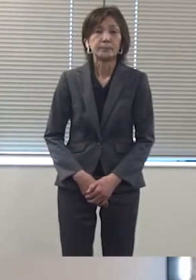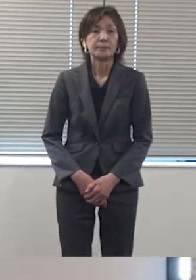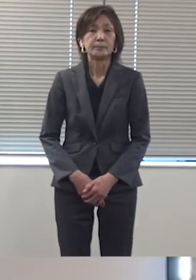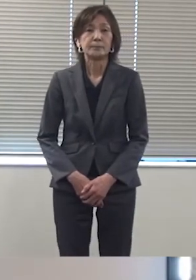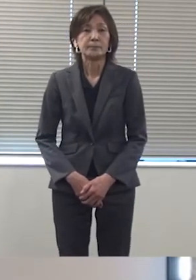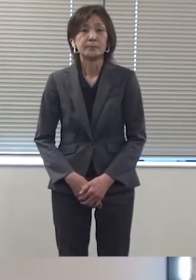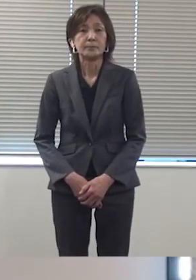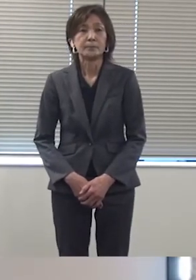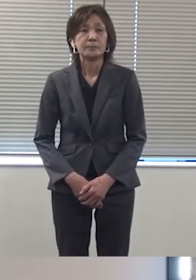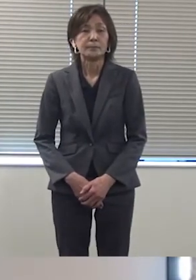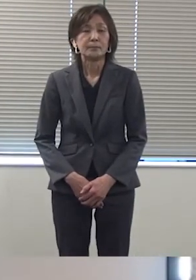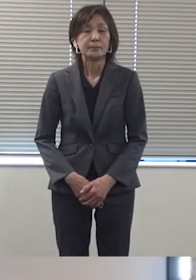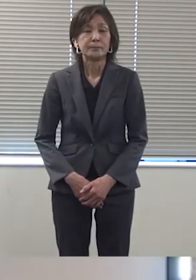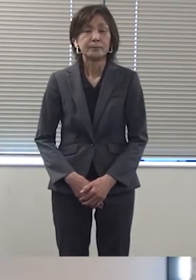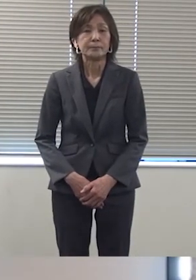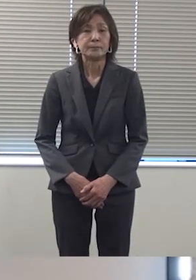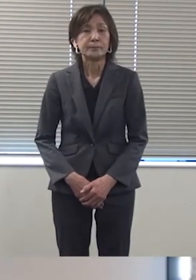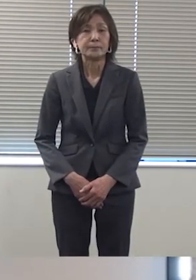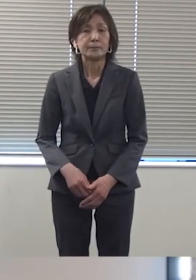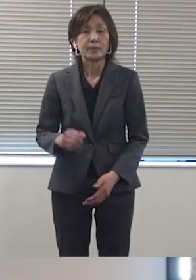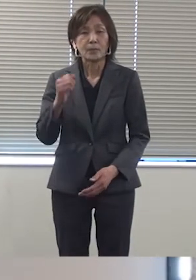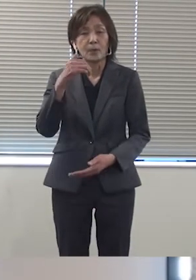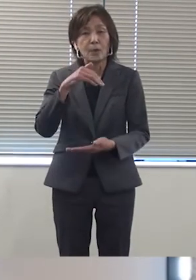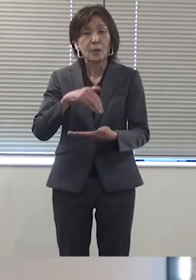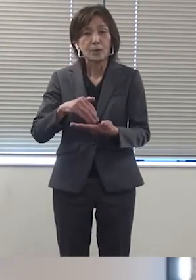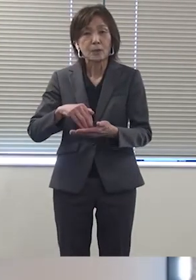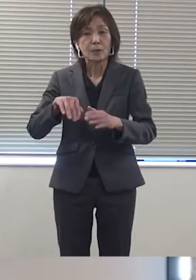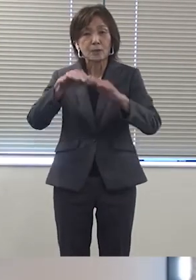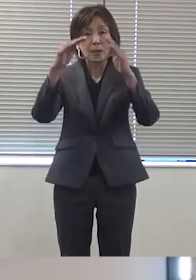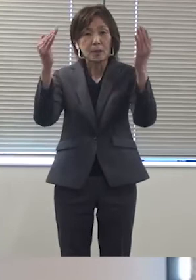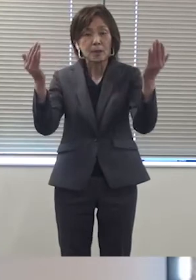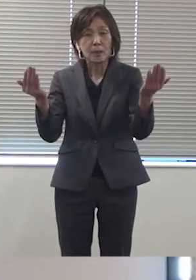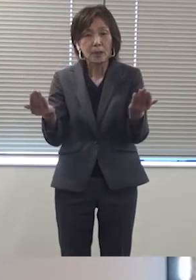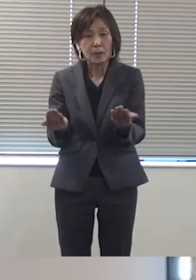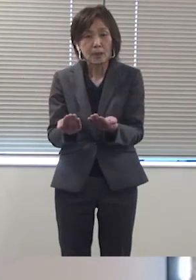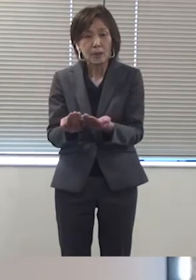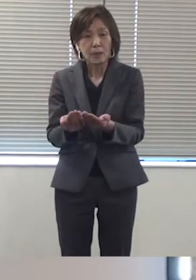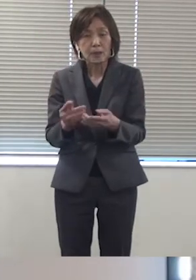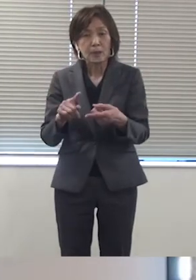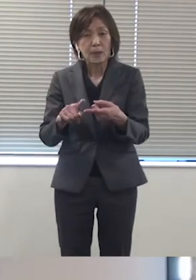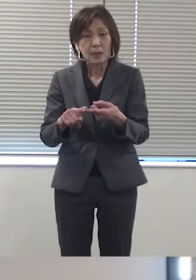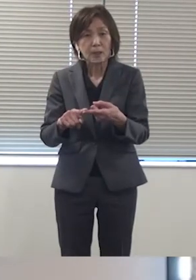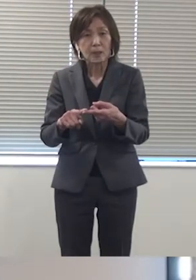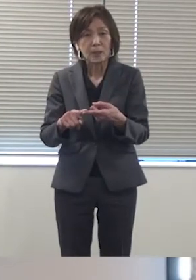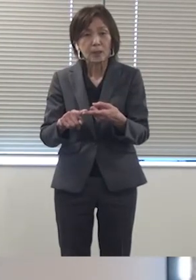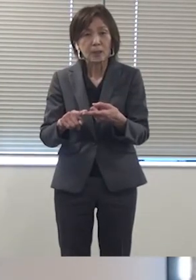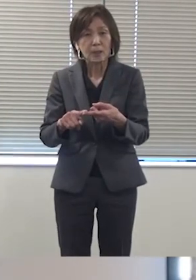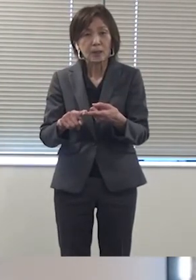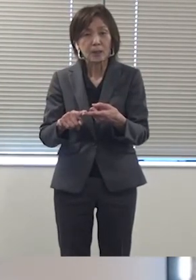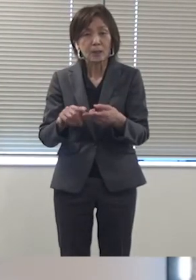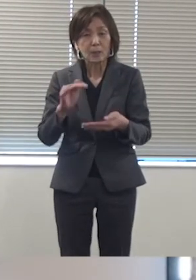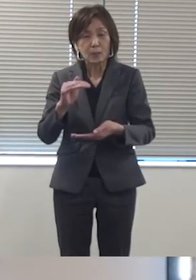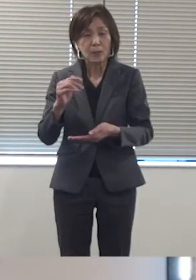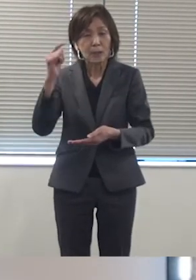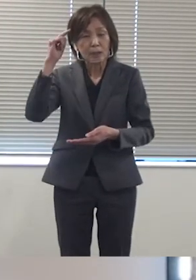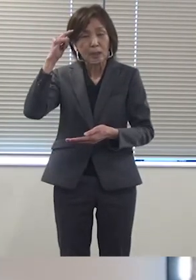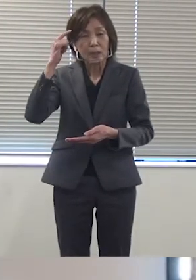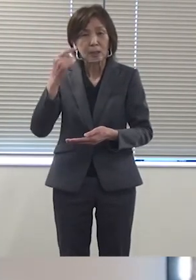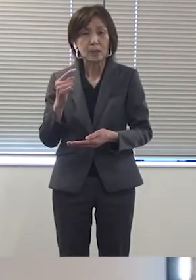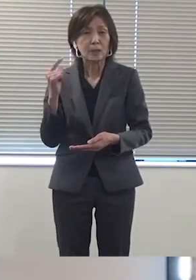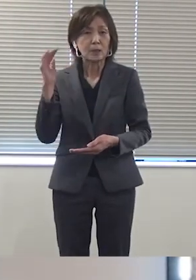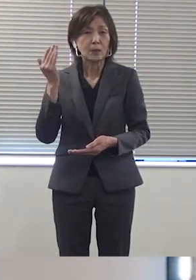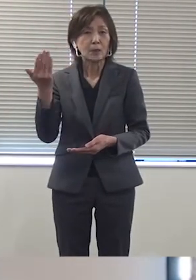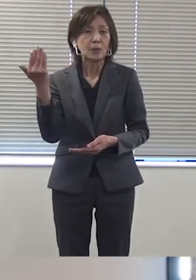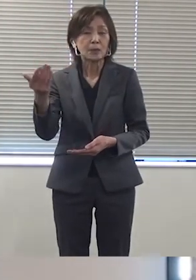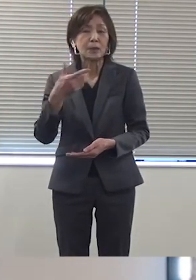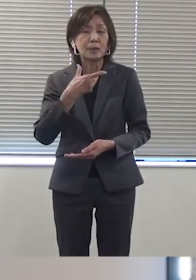たいんですけど、先ほどその三本柱ですね、おっしゃったと思うんですけど、これも昨年も三本柱とし